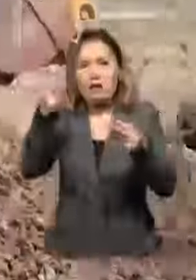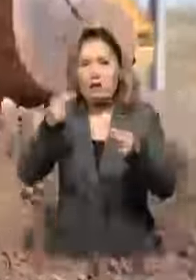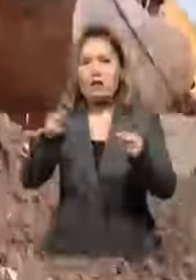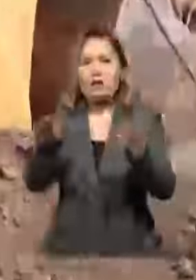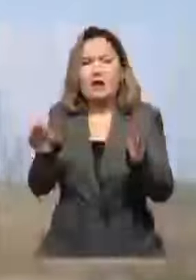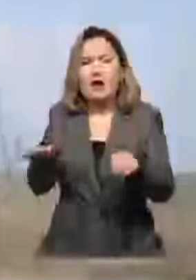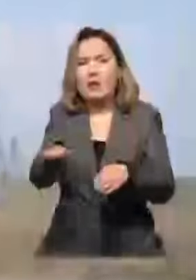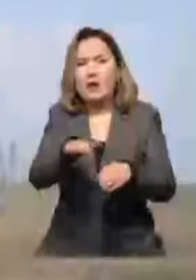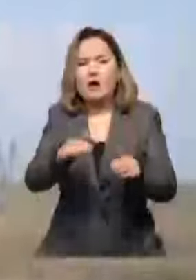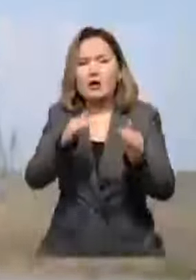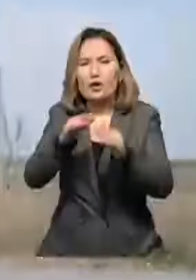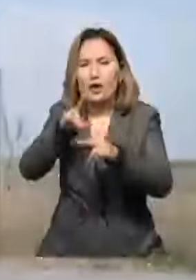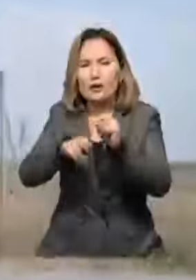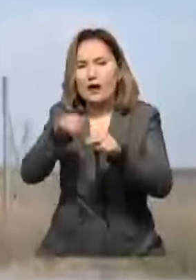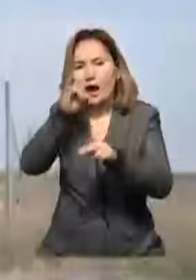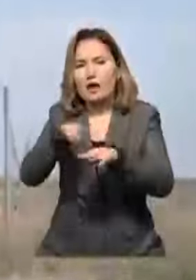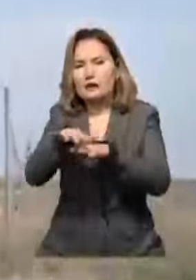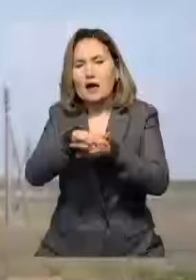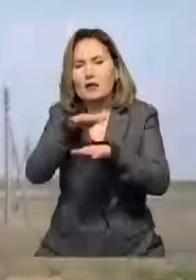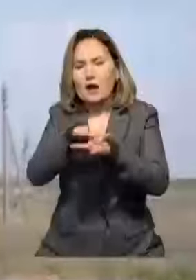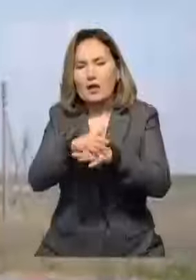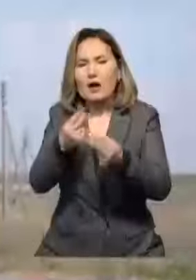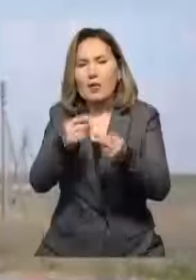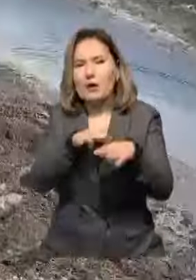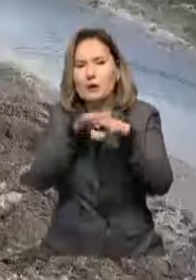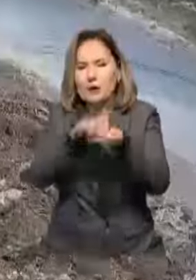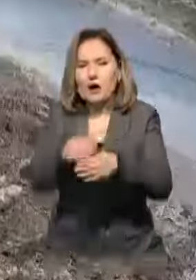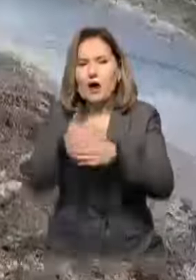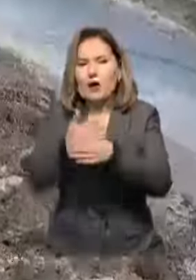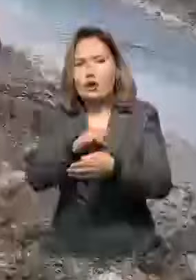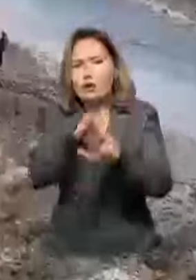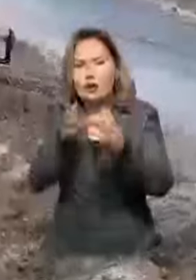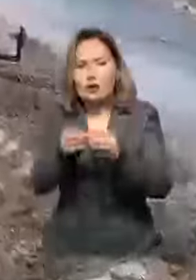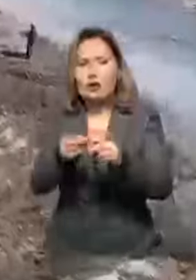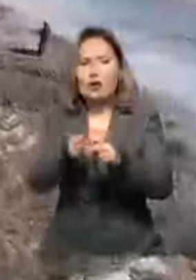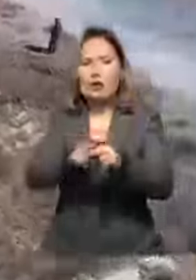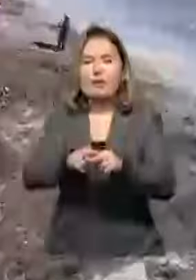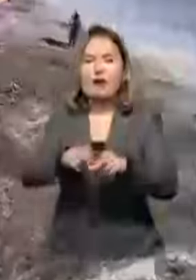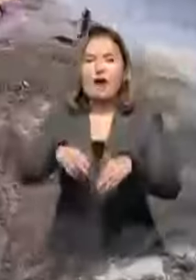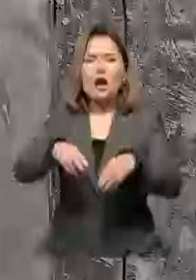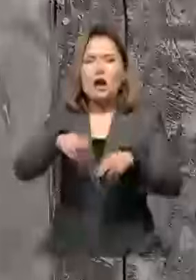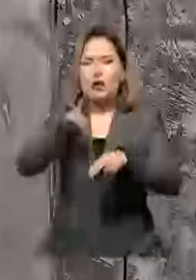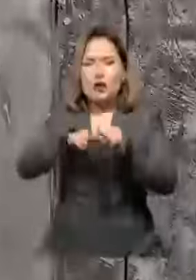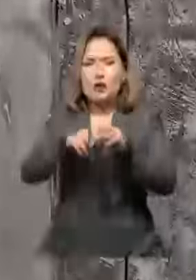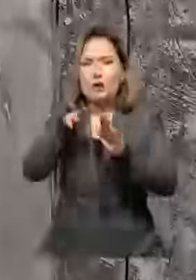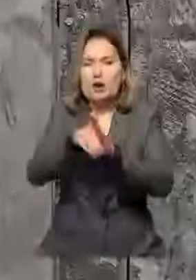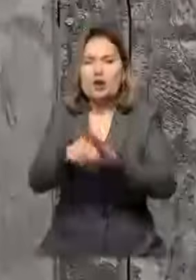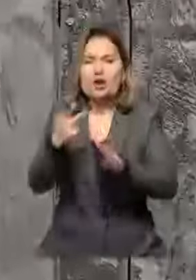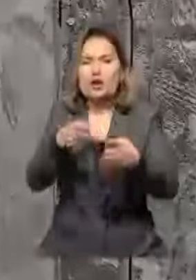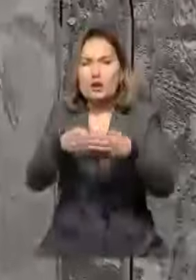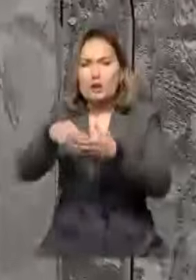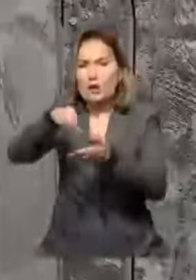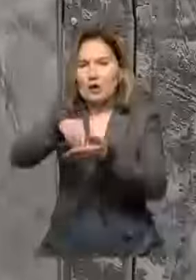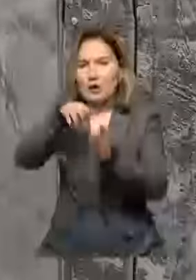бой көтеретін үйлер Қазақстан халқына қоғамдық қорының қаражаты есебінен салынады. Топырақты тегістеу жұмыстарына 3 мердігер